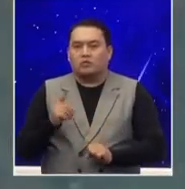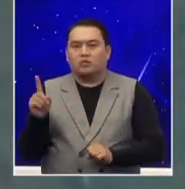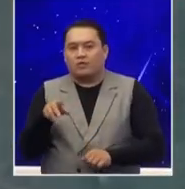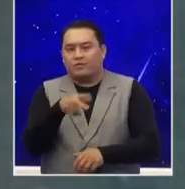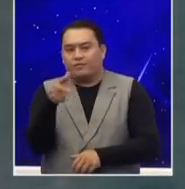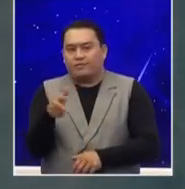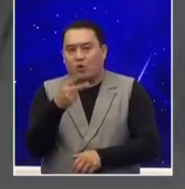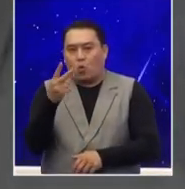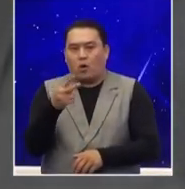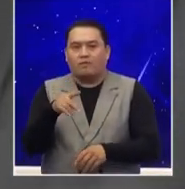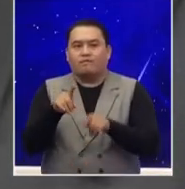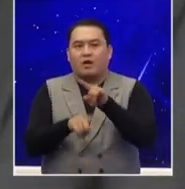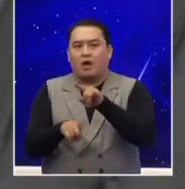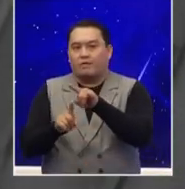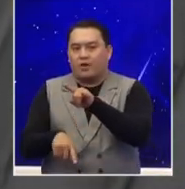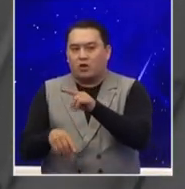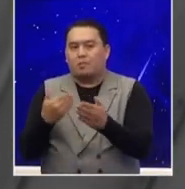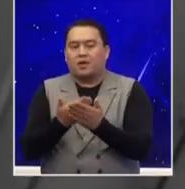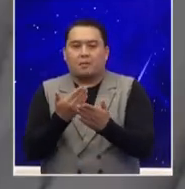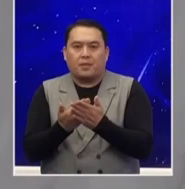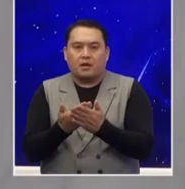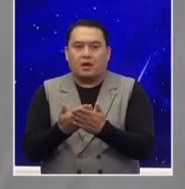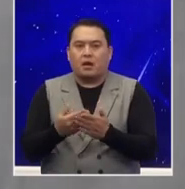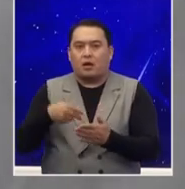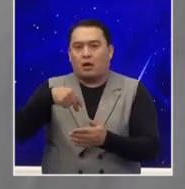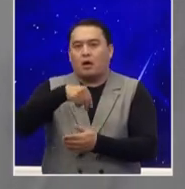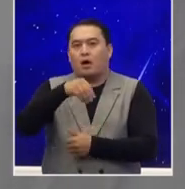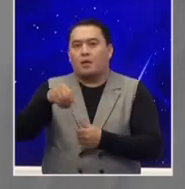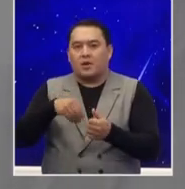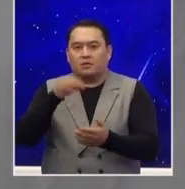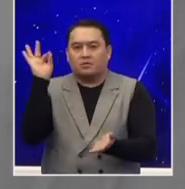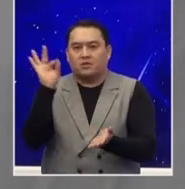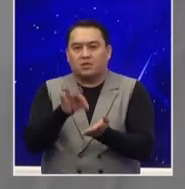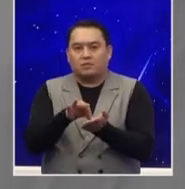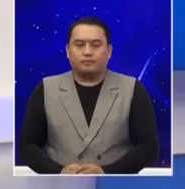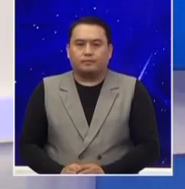видеозапись авиаударов по предполагаемым армянским целям